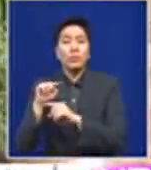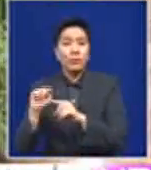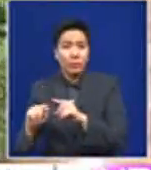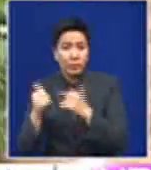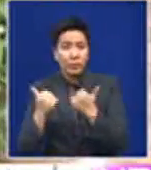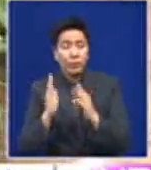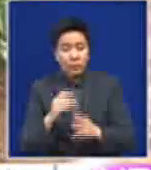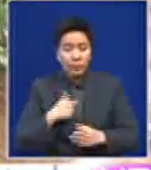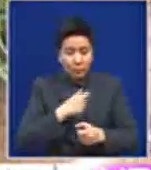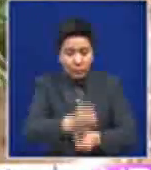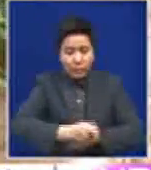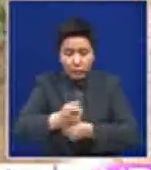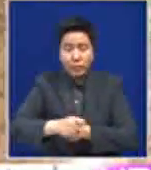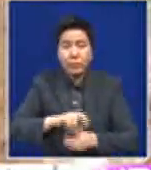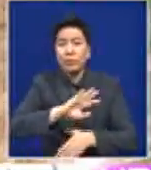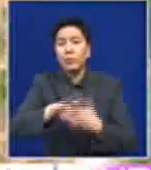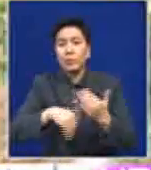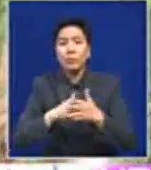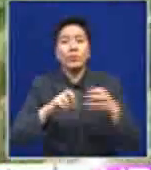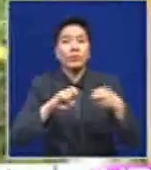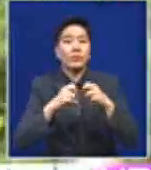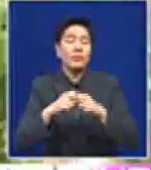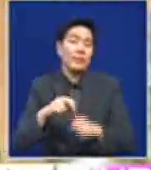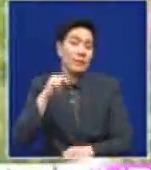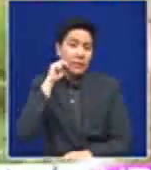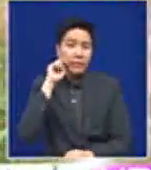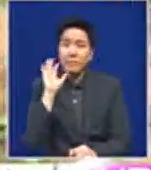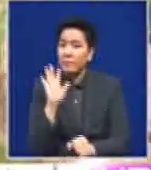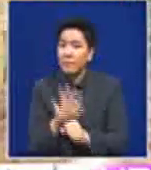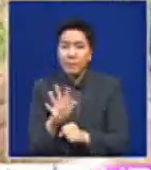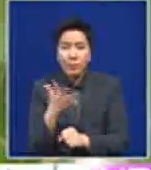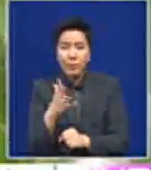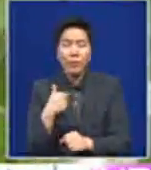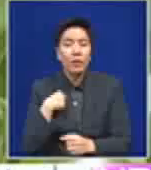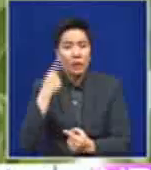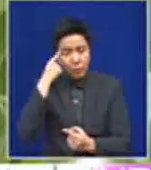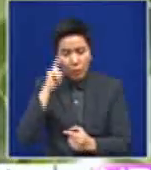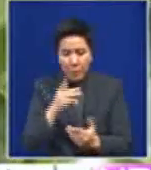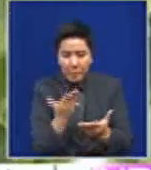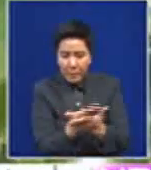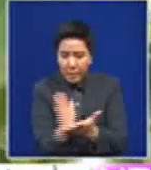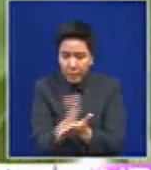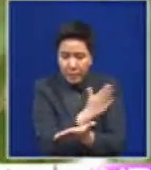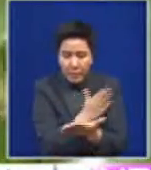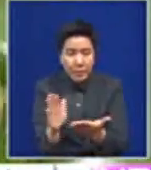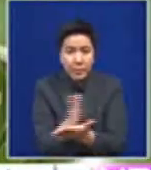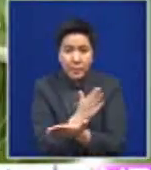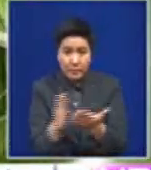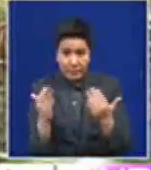เกษตรกรในพื้นที่ประสบปัญหามีน้ำใช้ทำการเพาะปลูกน้อยลงต้องจัดสรรใช้อย่างประหยัด